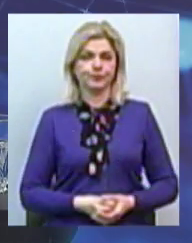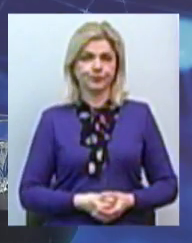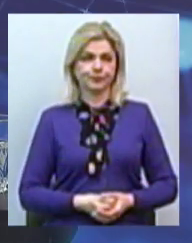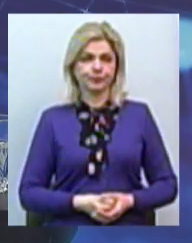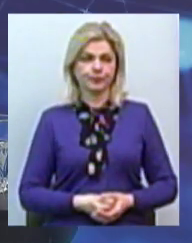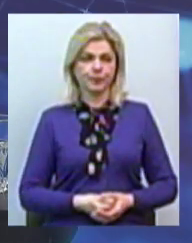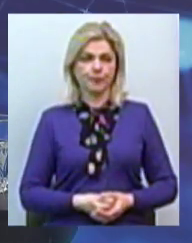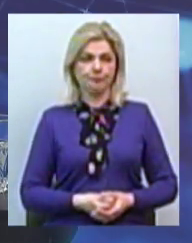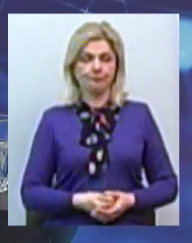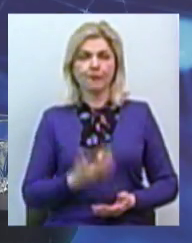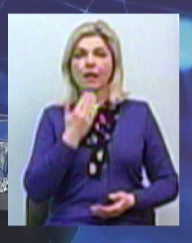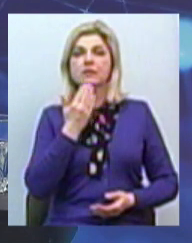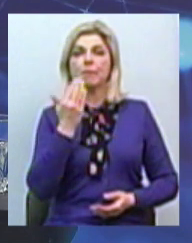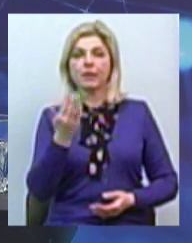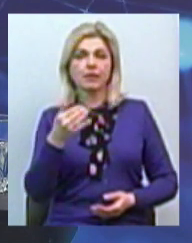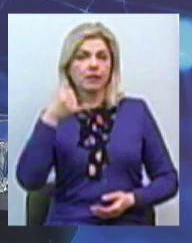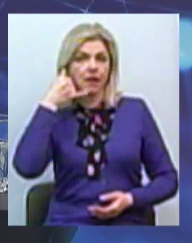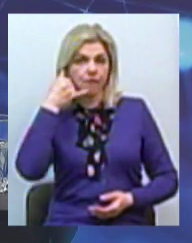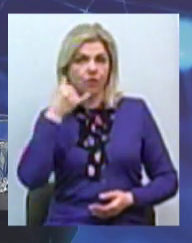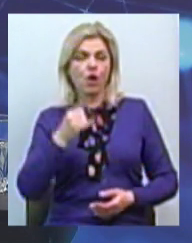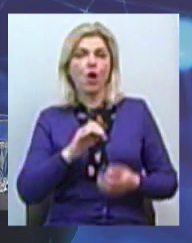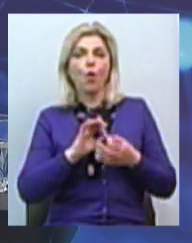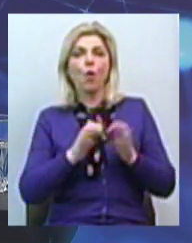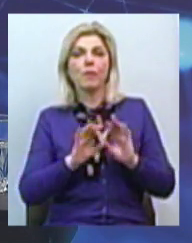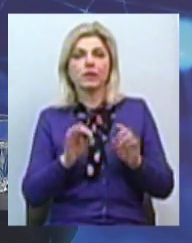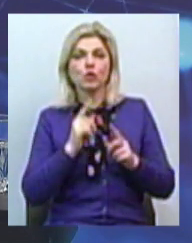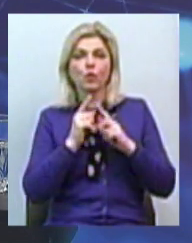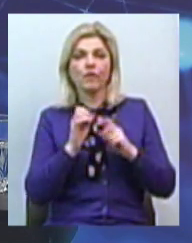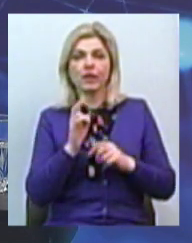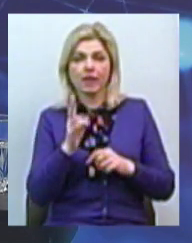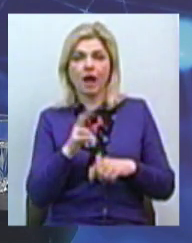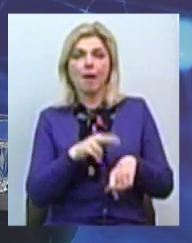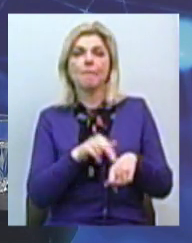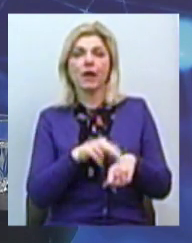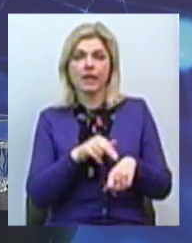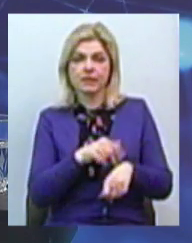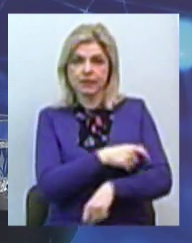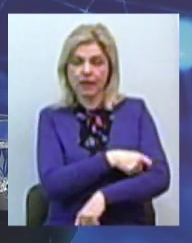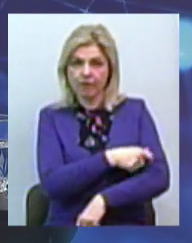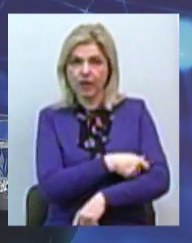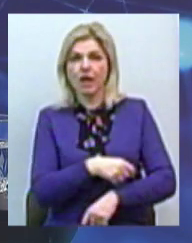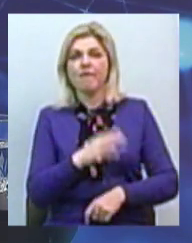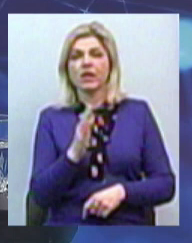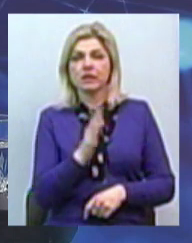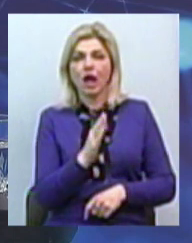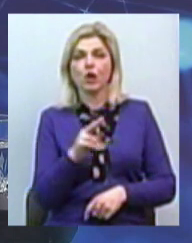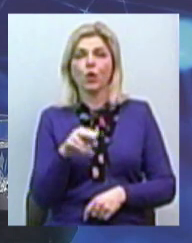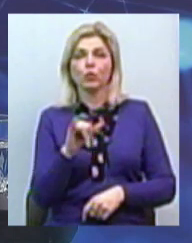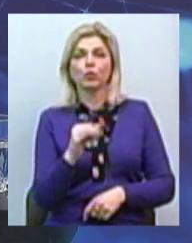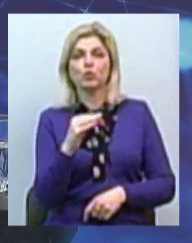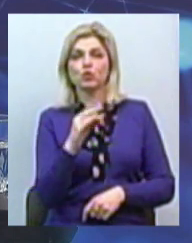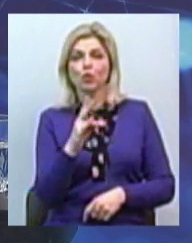Ми запитали телефоном коментар речника патрульної поліції Миколаївської області Віталія Душка про те,